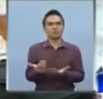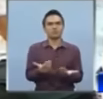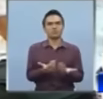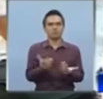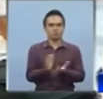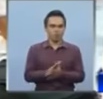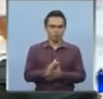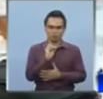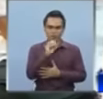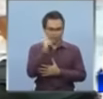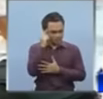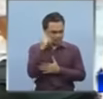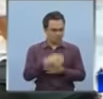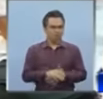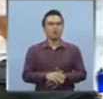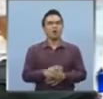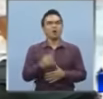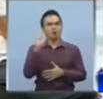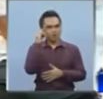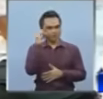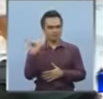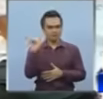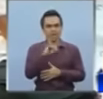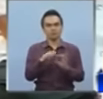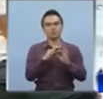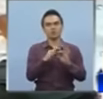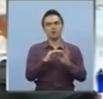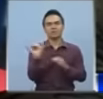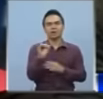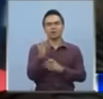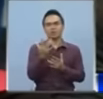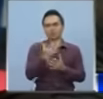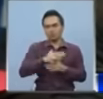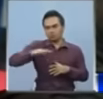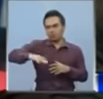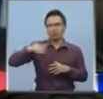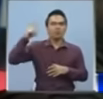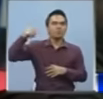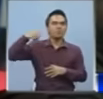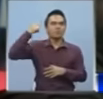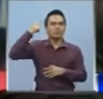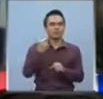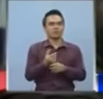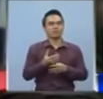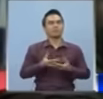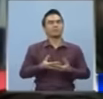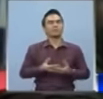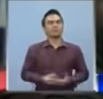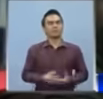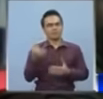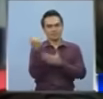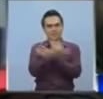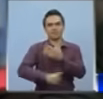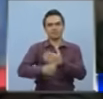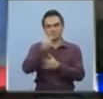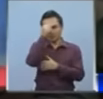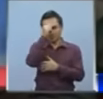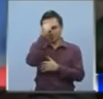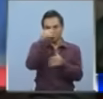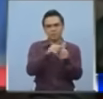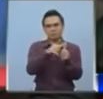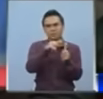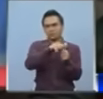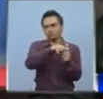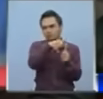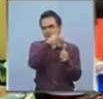ยายมองว่ายายคงยังไม่หมดห่วงเพราะเฝ้ารอน้องสาวคนเล็กที่ไปปฏิบัติธรรมยังประเทศอินเดียอยู่วิญญาณจึงยังไม่ยอมออก